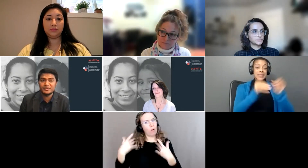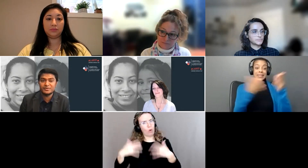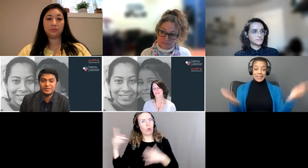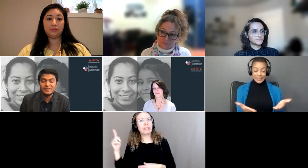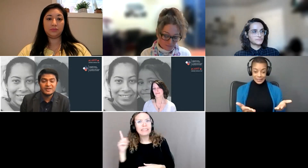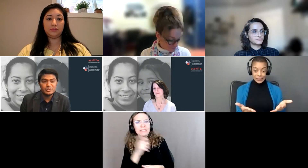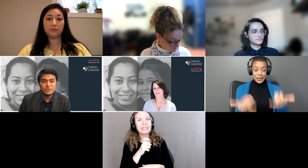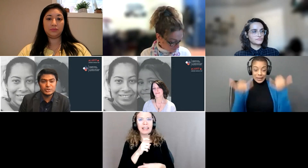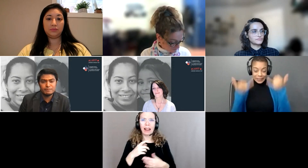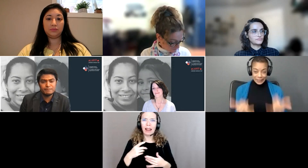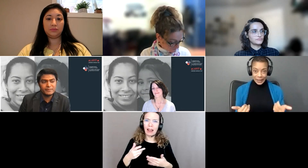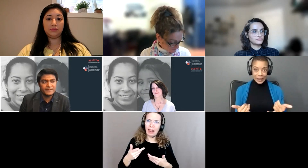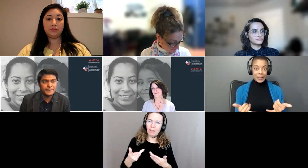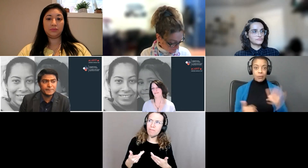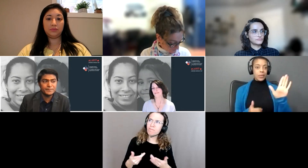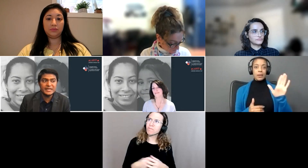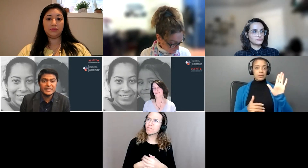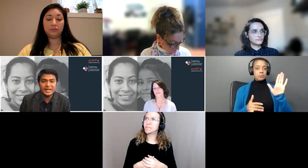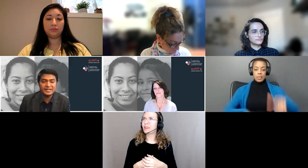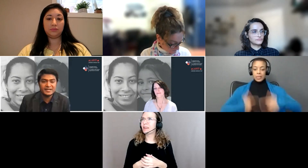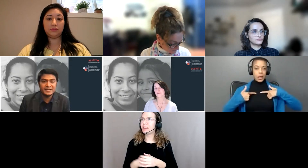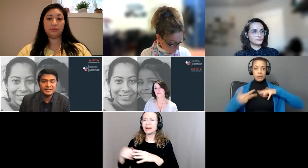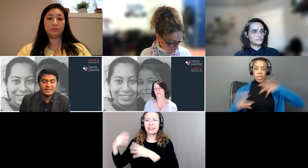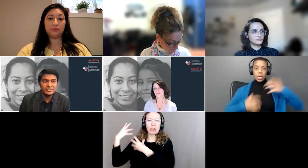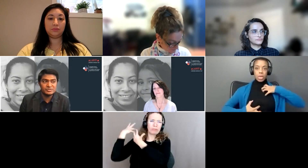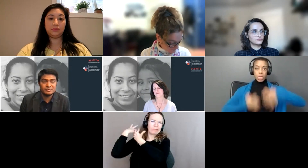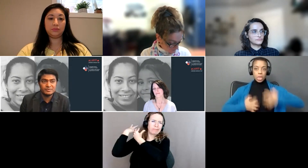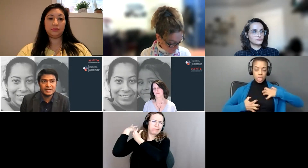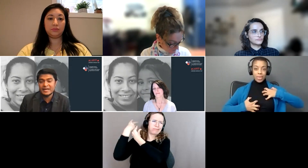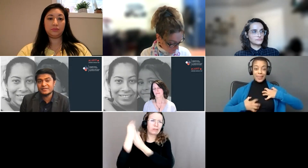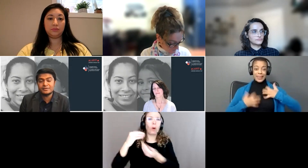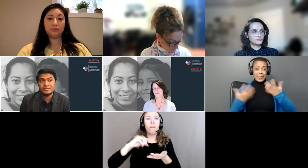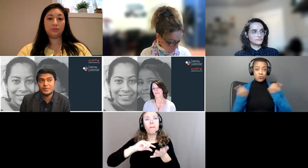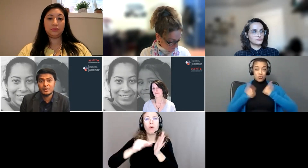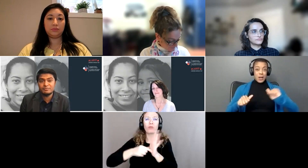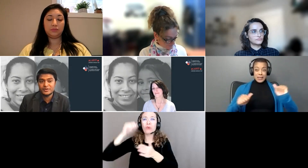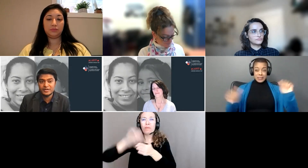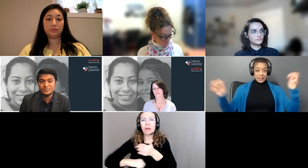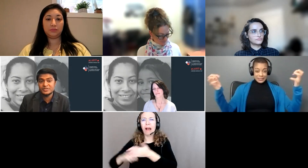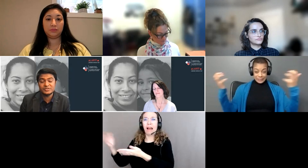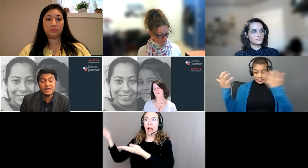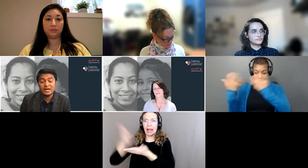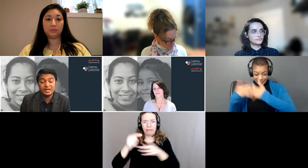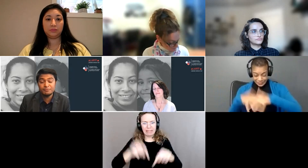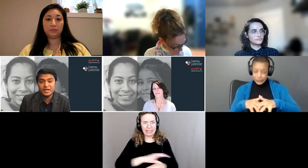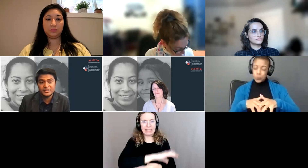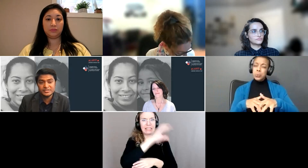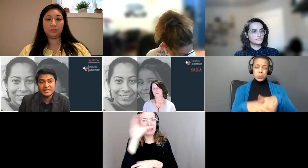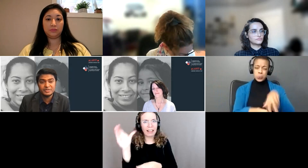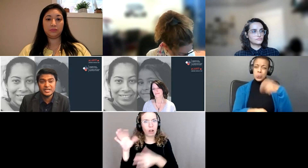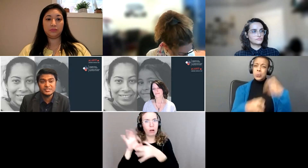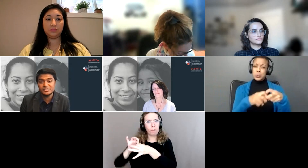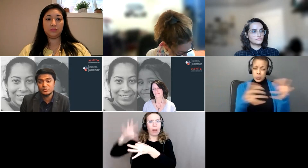d'apporter ces morceaux de casse-tête manquantes. Et d'être au Canada, c'est un autre problème pour nous parce